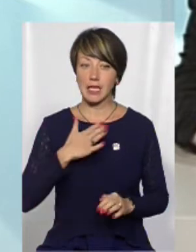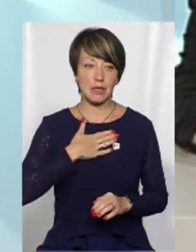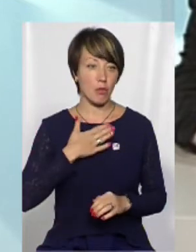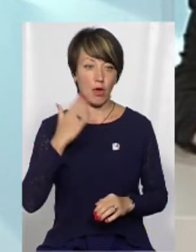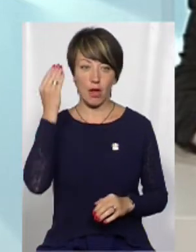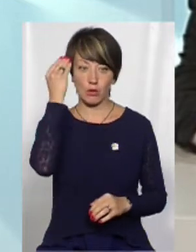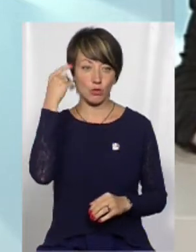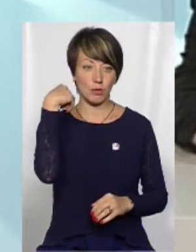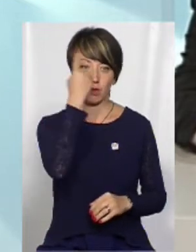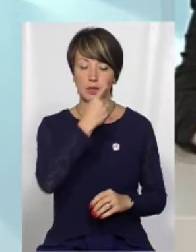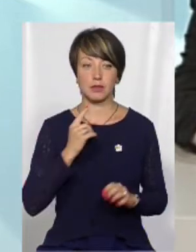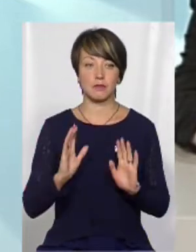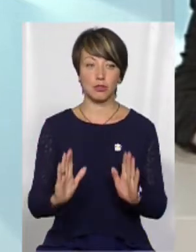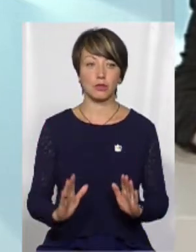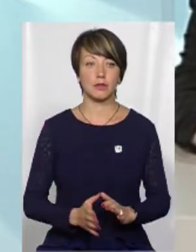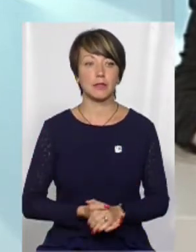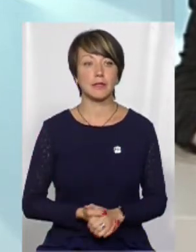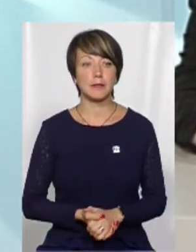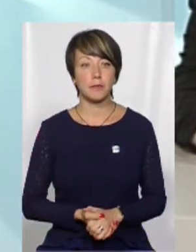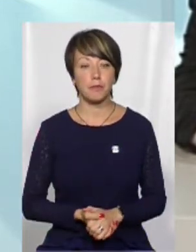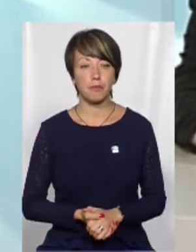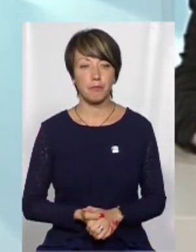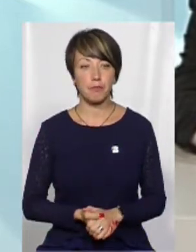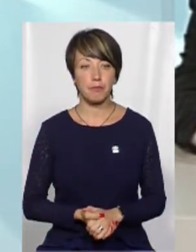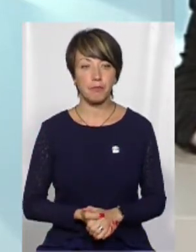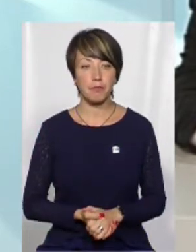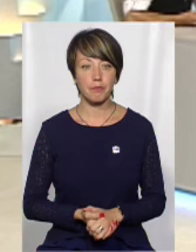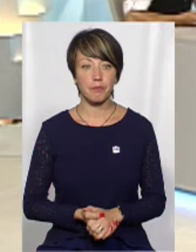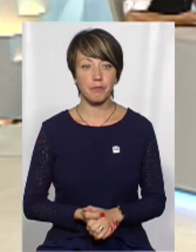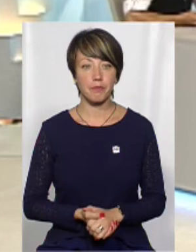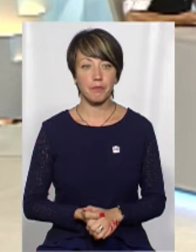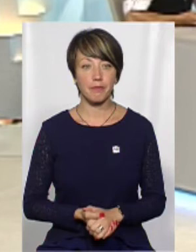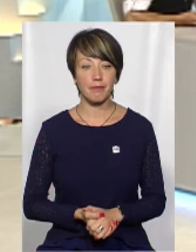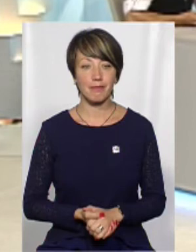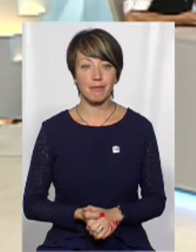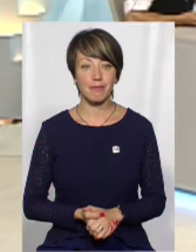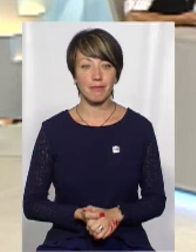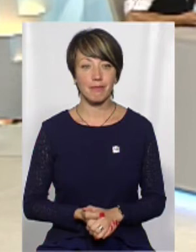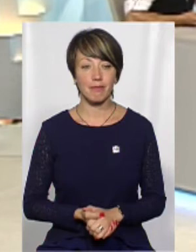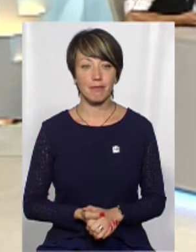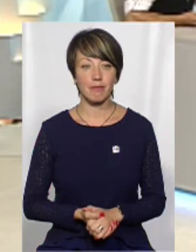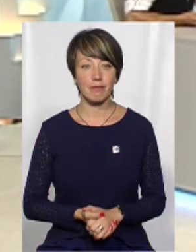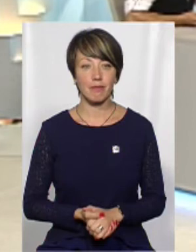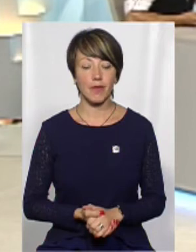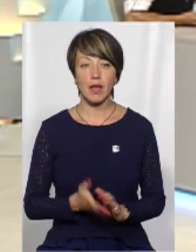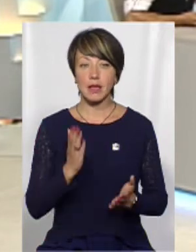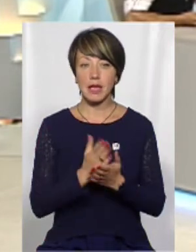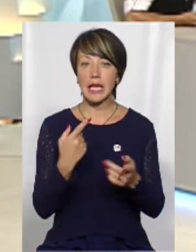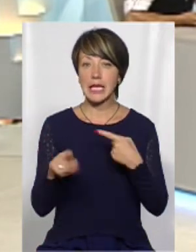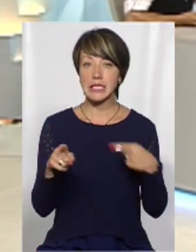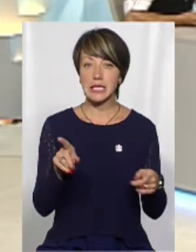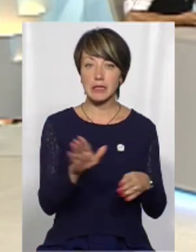його думка, звичайно. Ви гадаєте, що це основна різниця між хмельницькими і черкасами? Ви considerez-се...